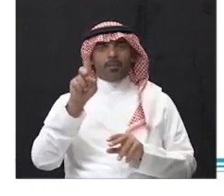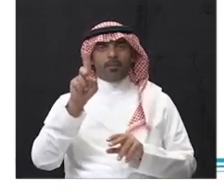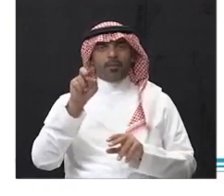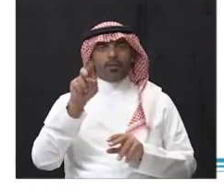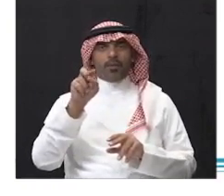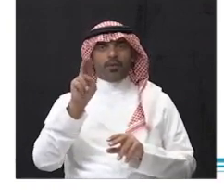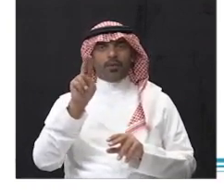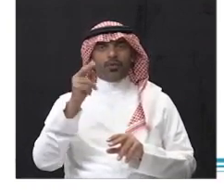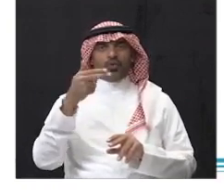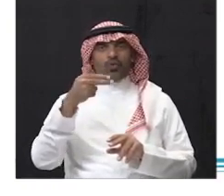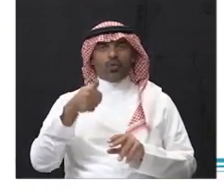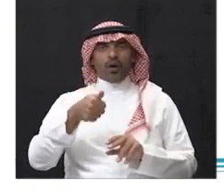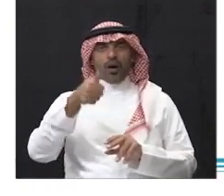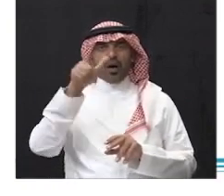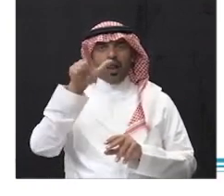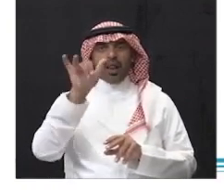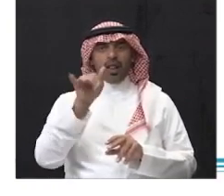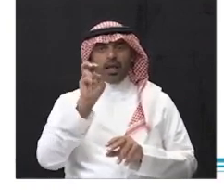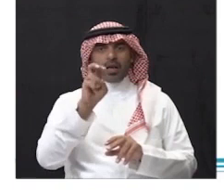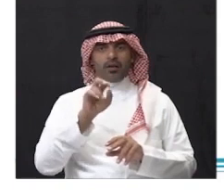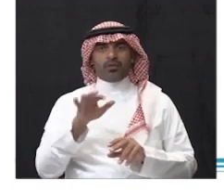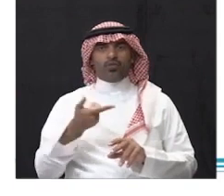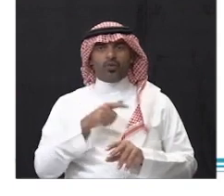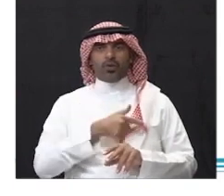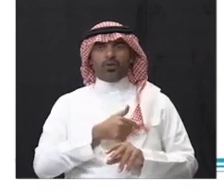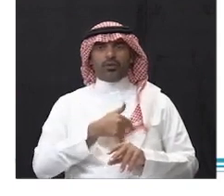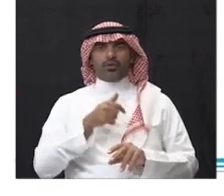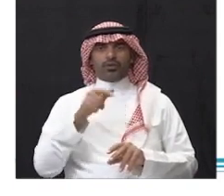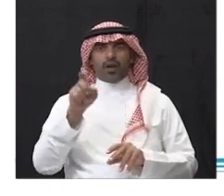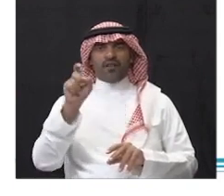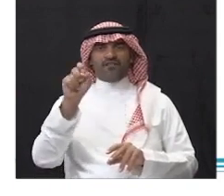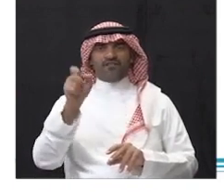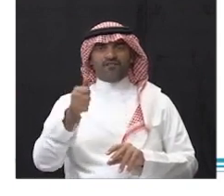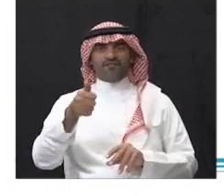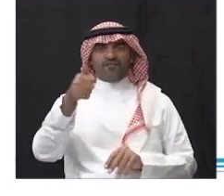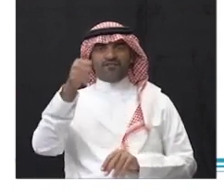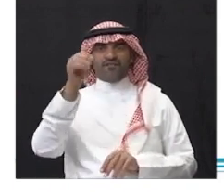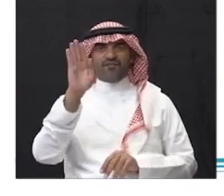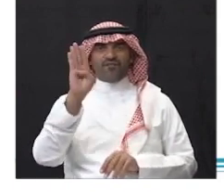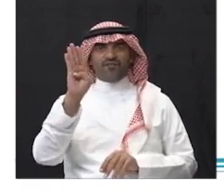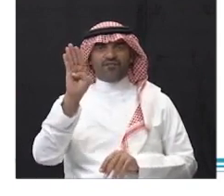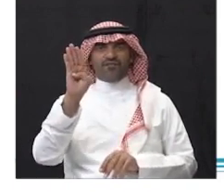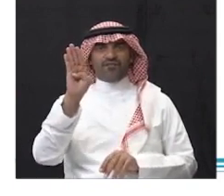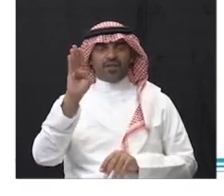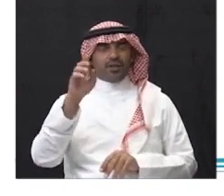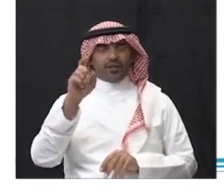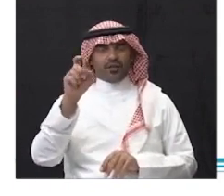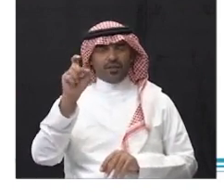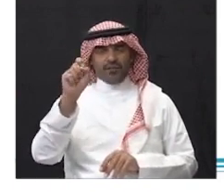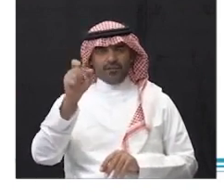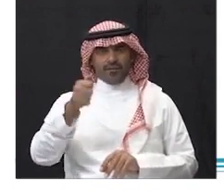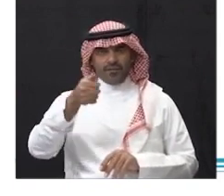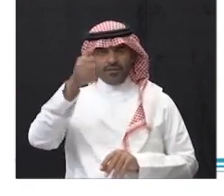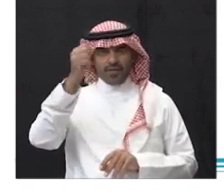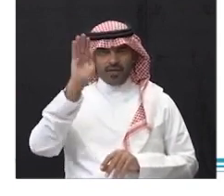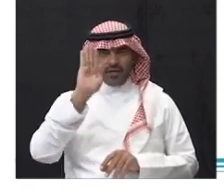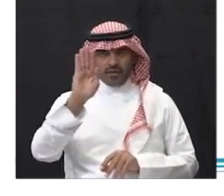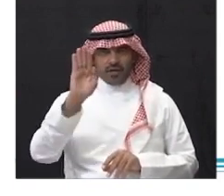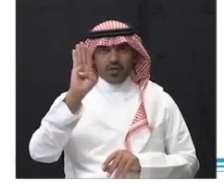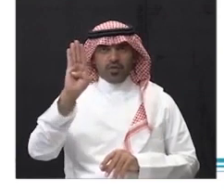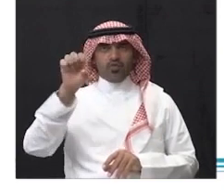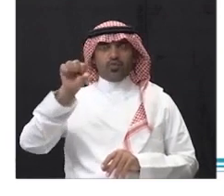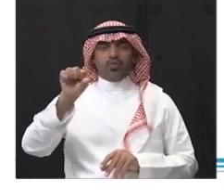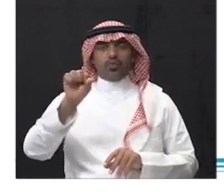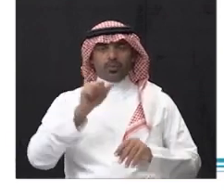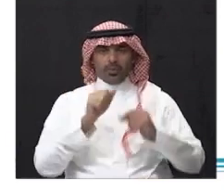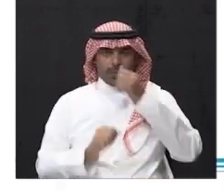من عام 1497 من الميلاد إلى عام 1524 من الميلاد. سؤال: استفاد